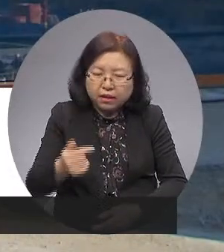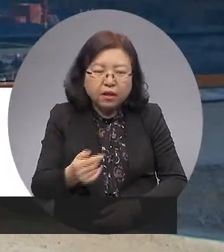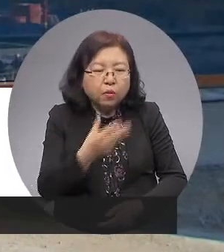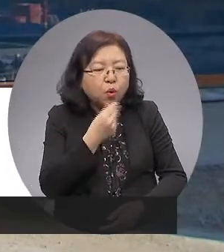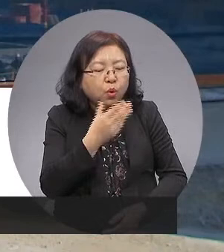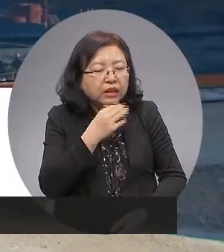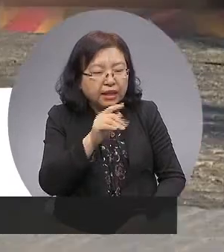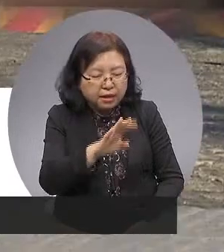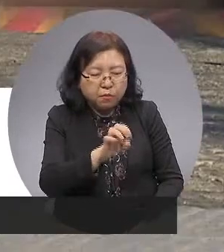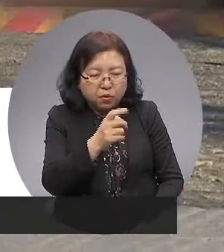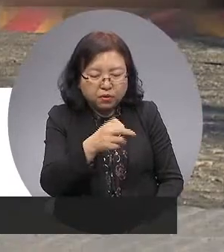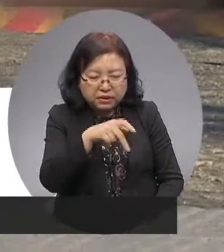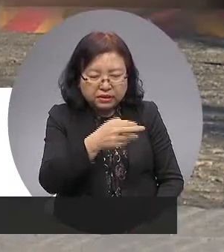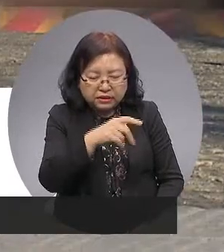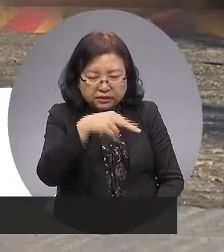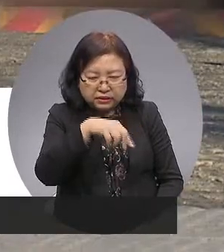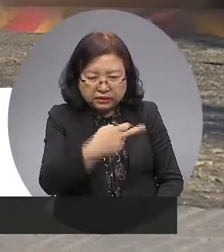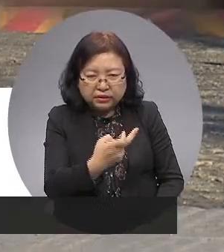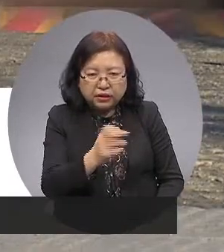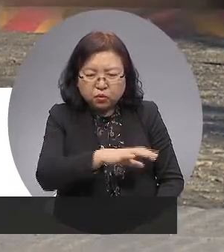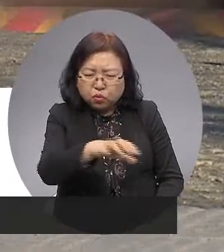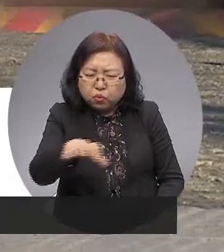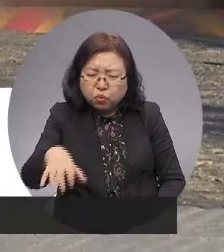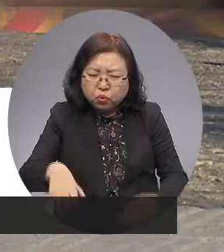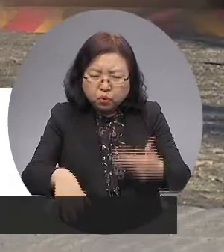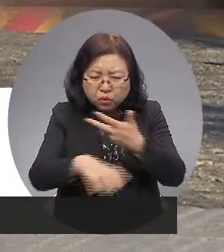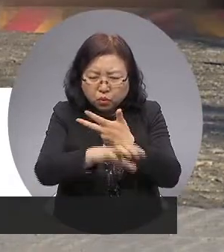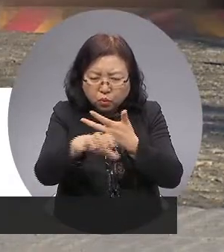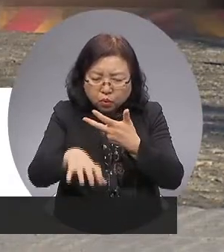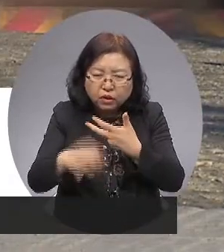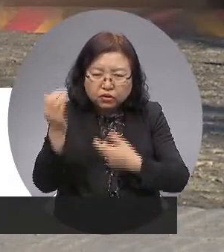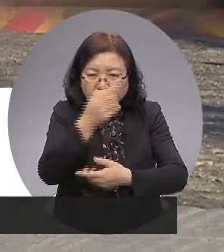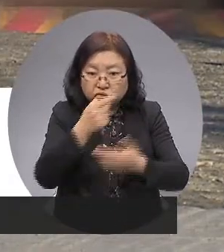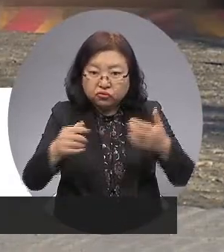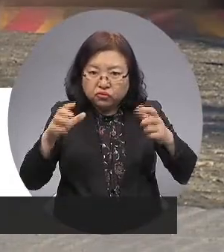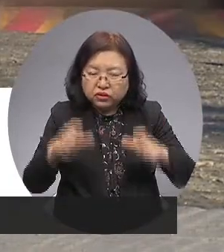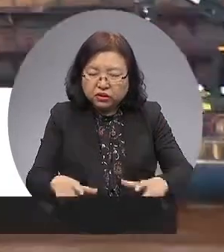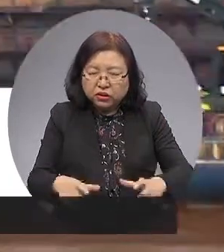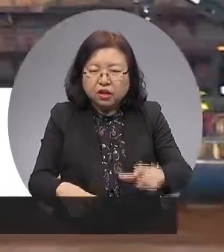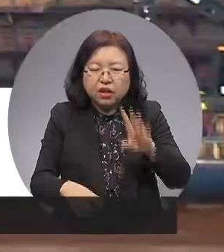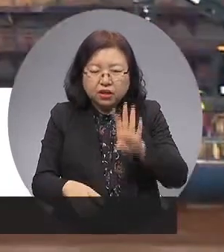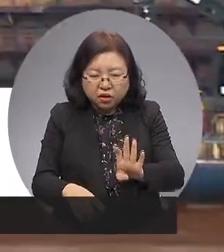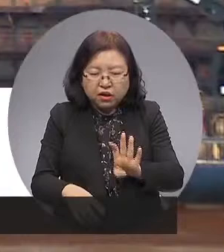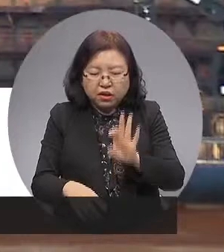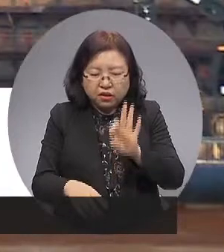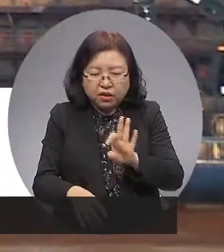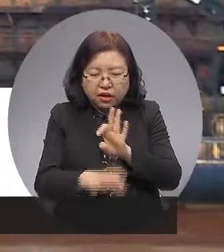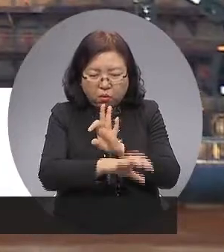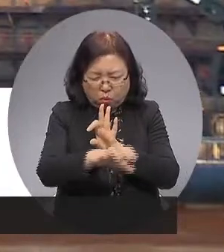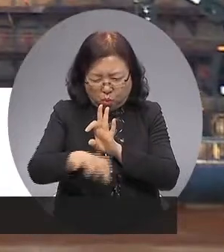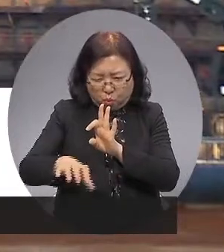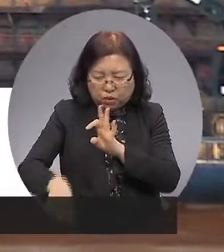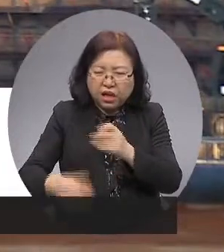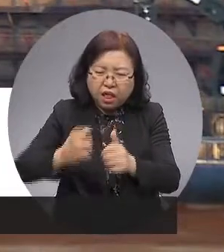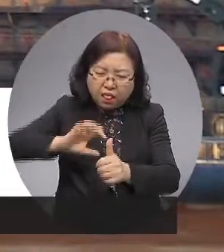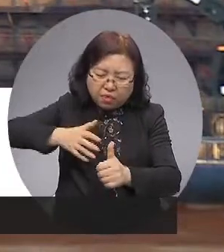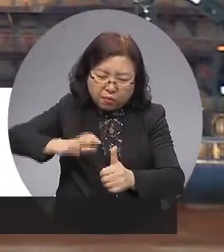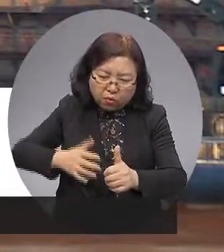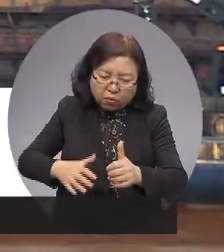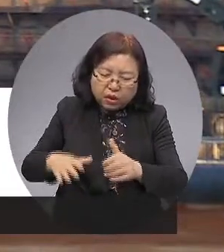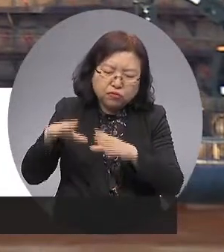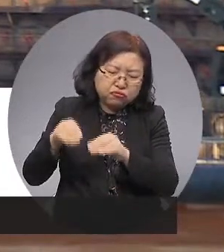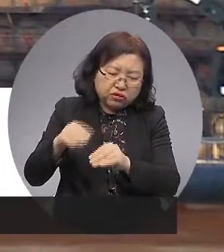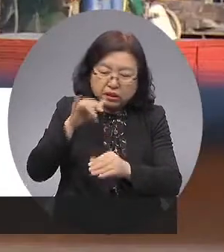등 공동주택 건설 현장 7곳을 포함해 청주권 14곳의 건설 현장이 레미콘 수급